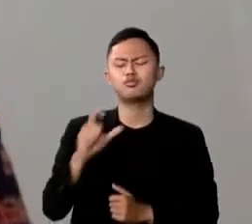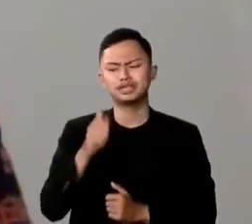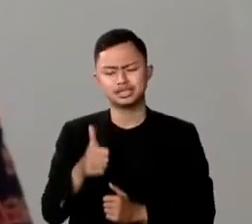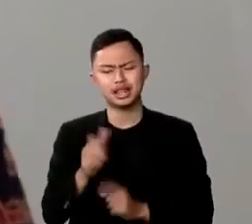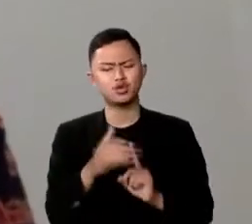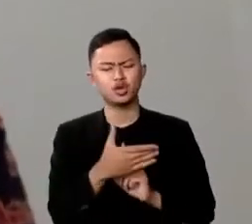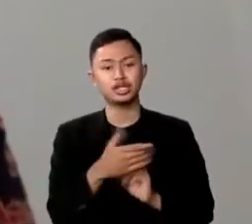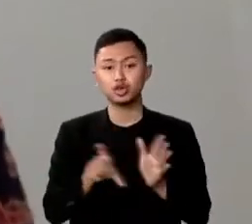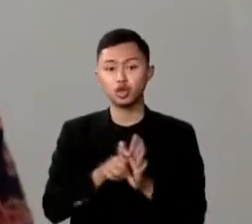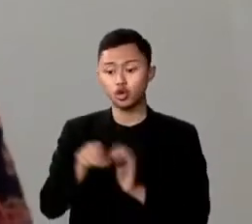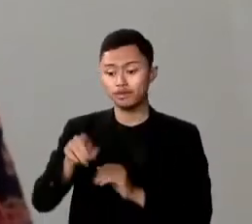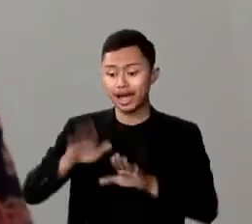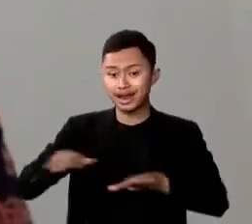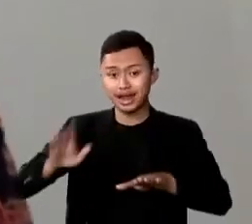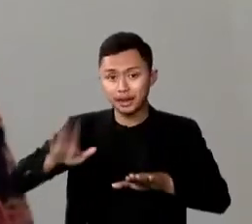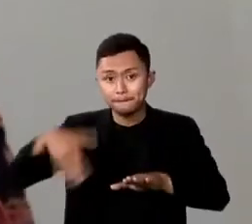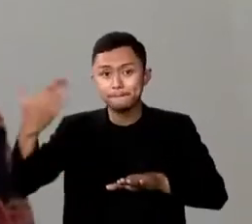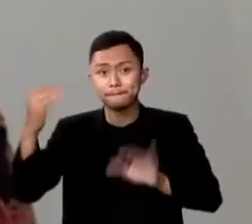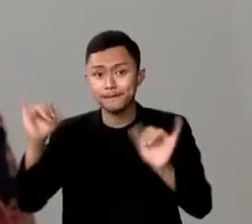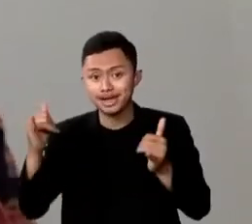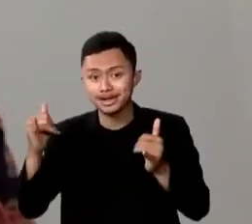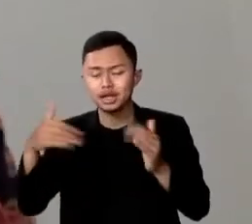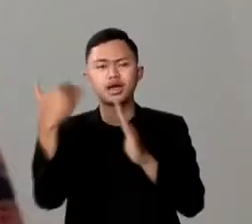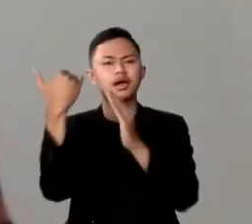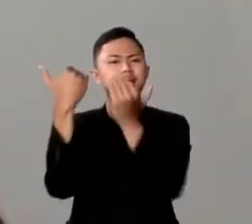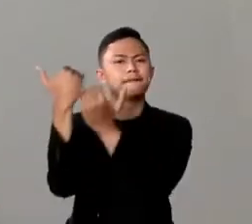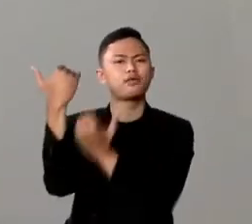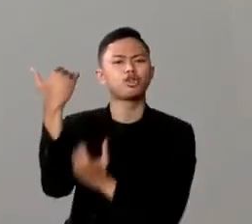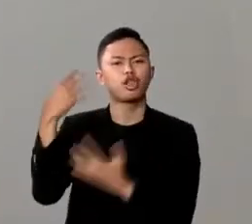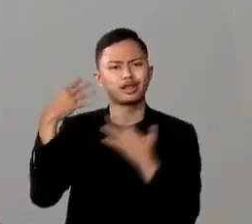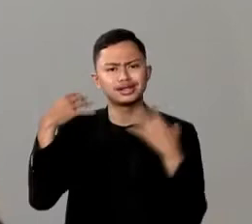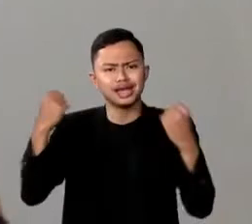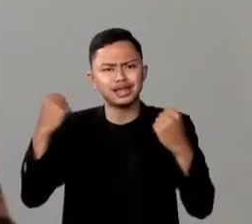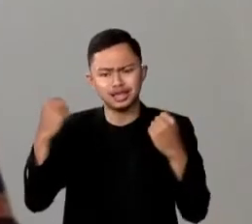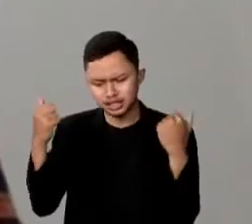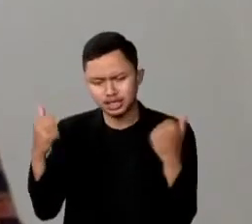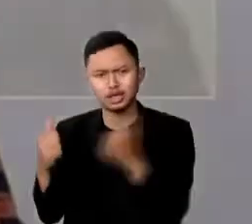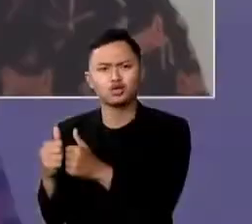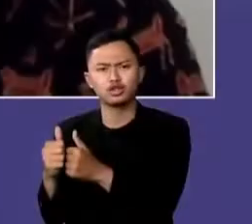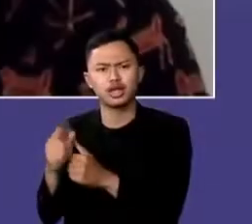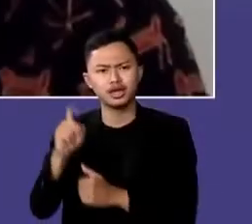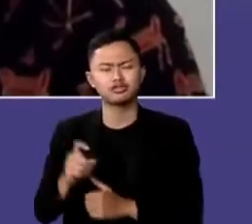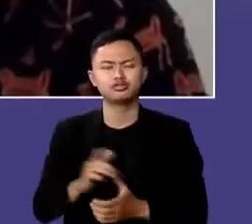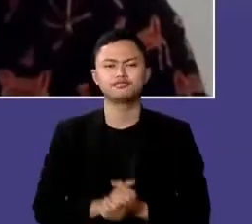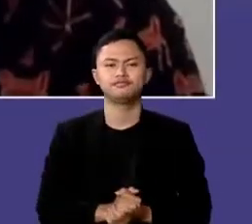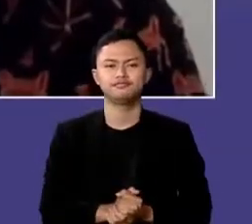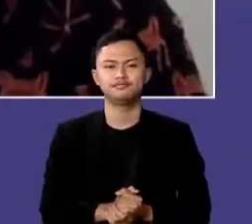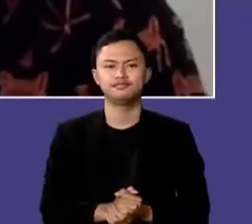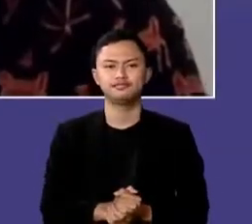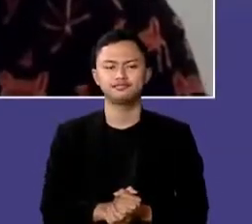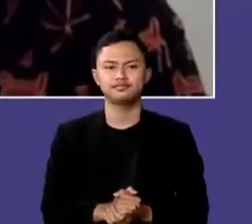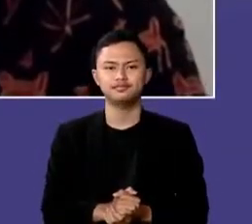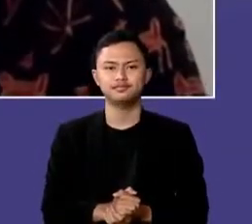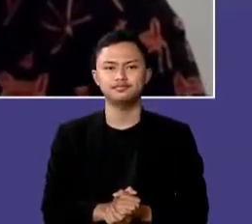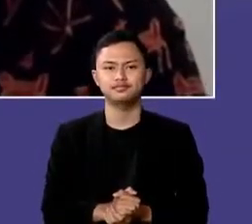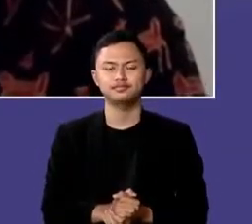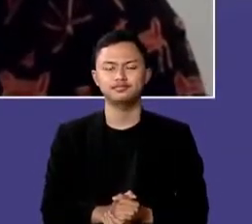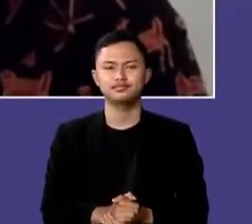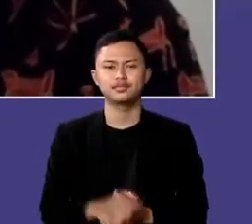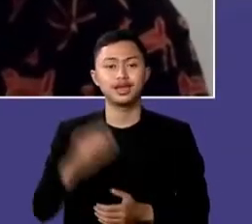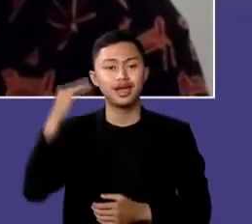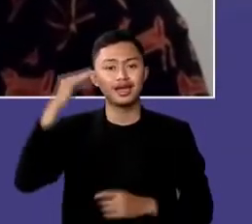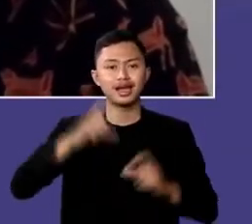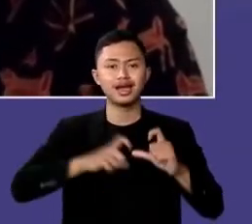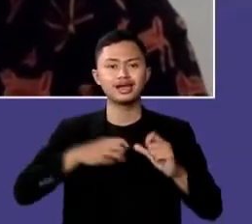dengan kalau keluar rumah itu pakai foto kesehatan seperti itu naik naiknya ke kaset